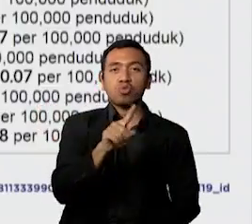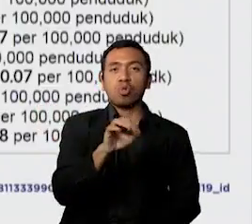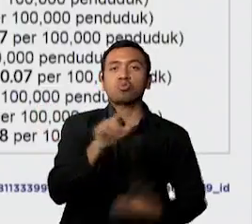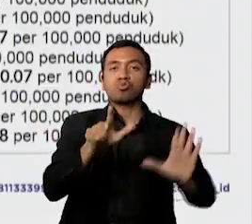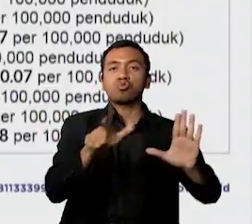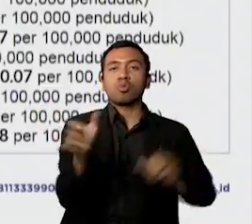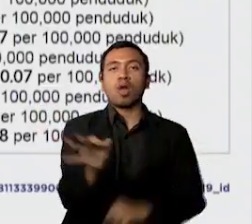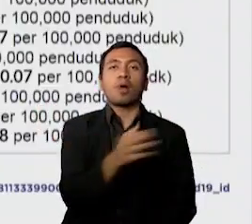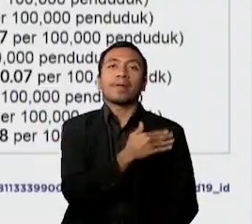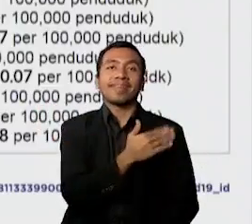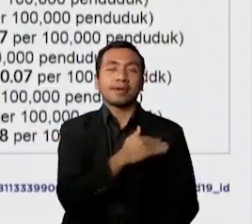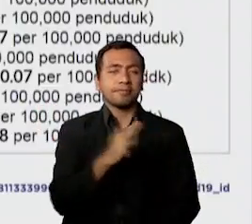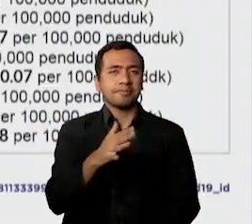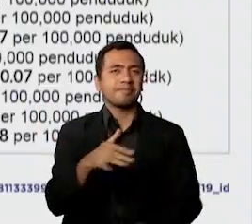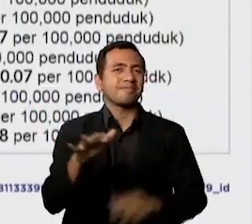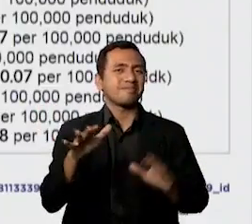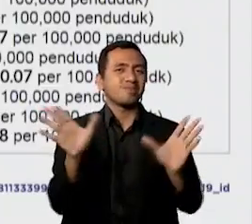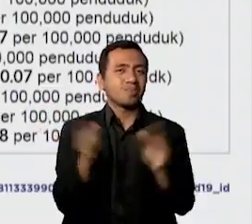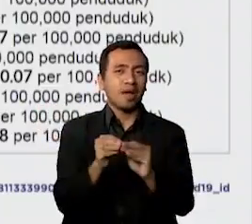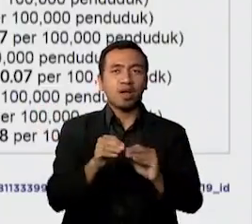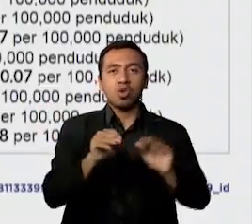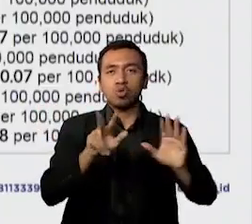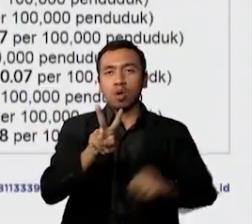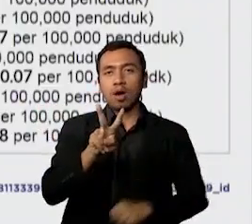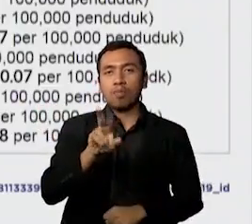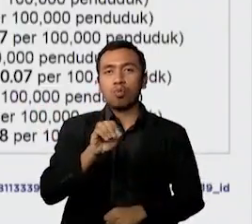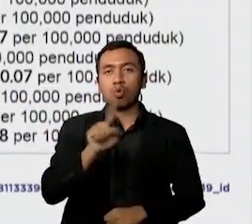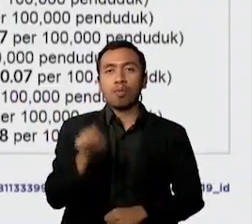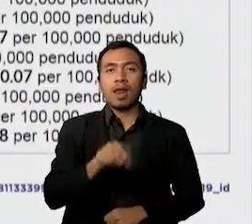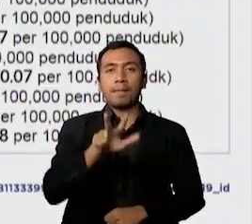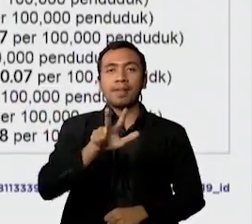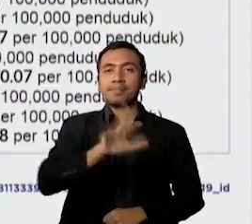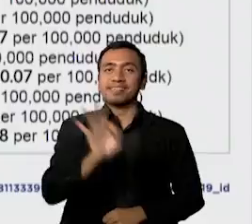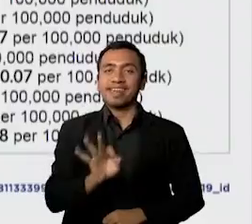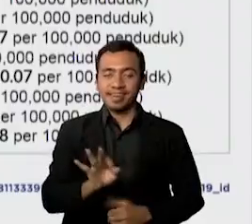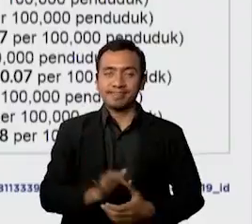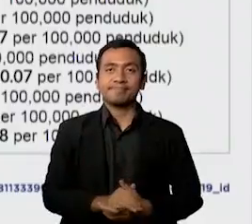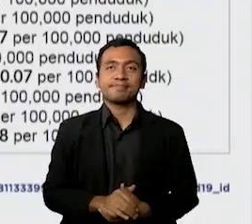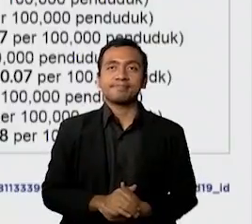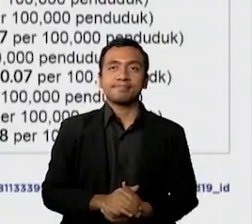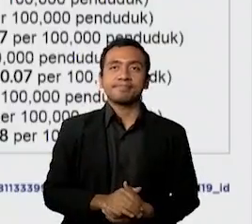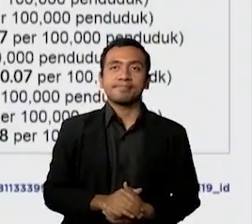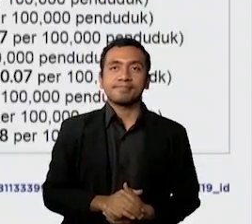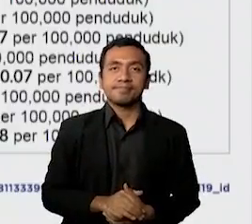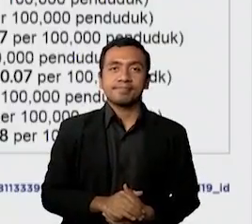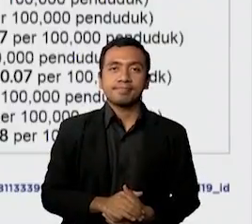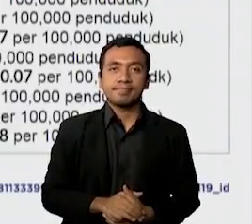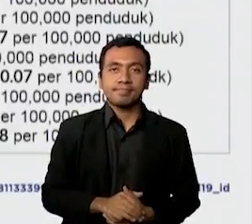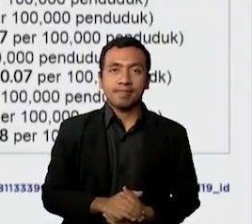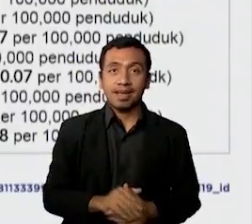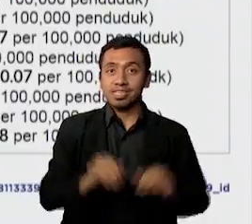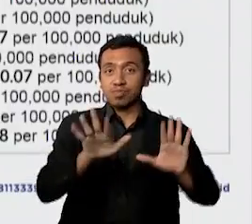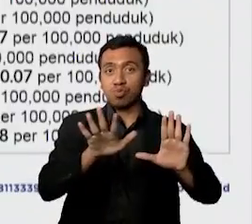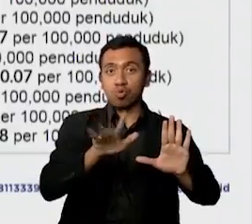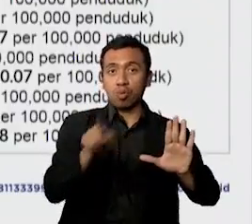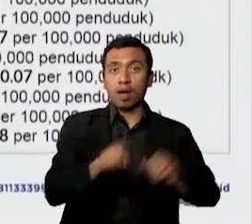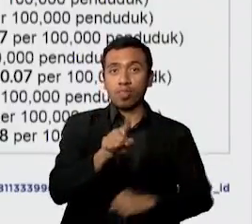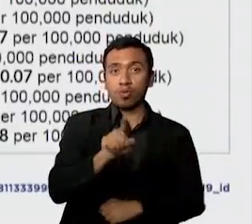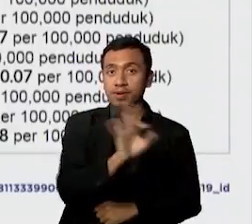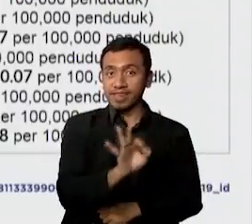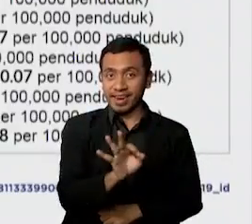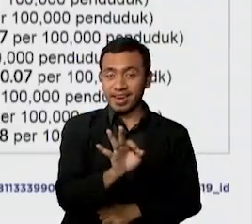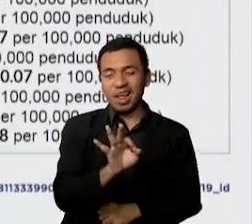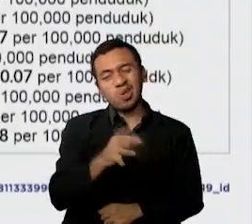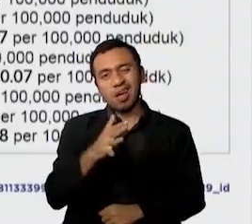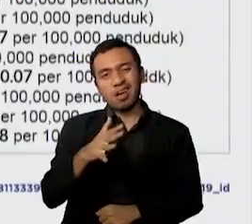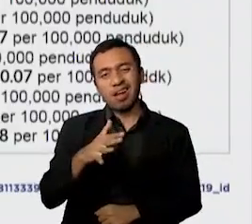kota atau sekitar 20,8% dari 514 kabupaten kota. dan terdapat 10,1%